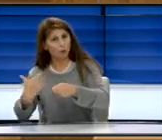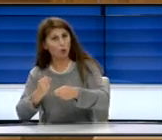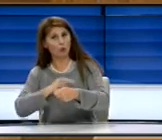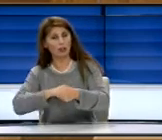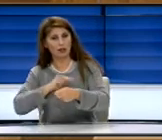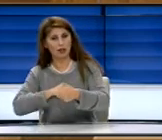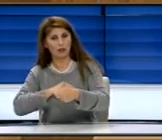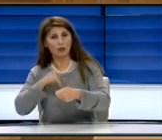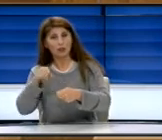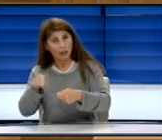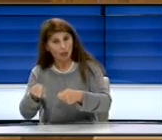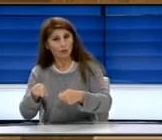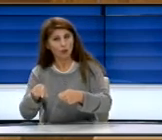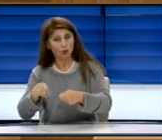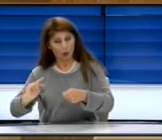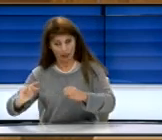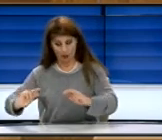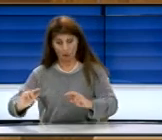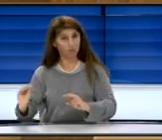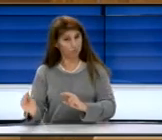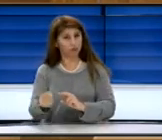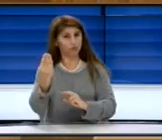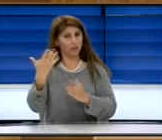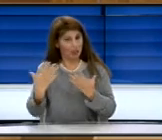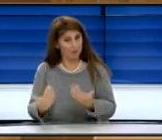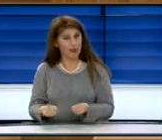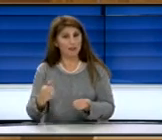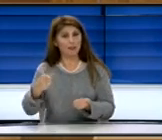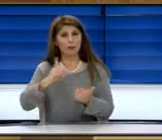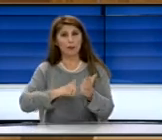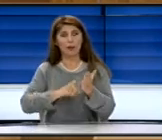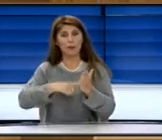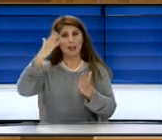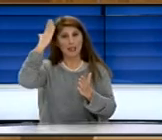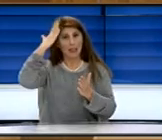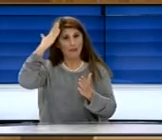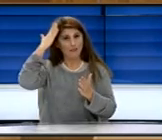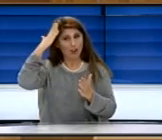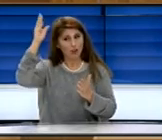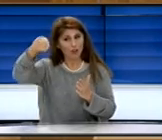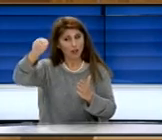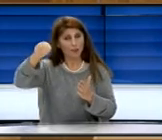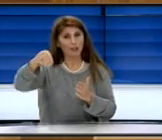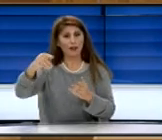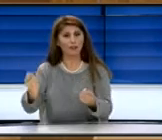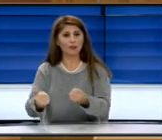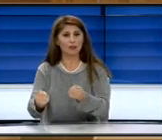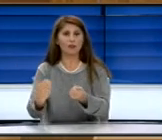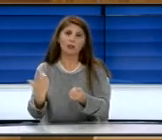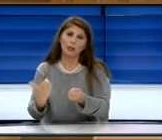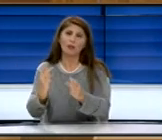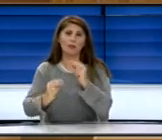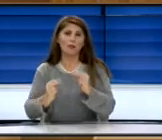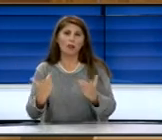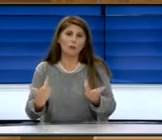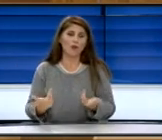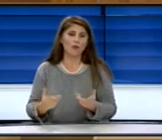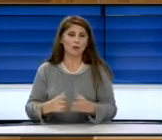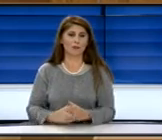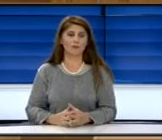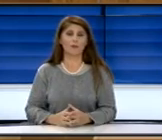κέρδος, το οποίο όμως για να προκύψει θα πρέπει το κεφάλαιο να εκμεταλλεύεται τους εργαζόμενους. Ιδάλλως θα πέσει έξω.